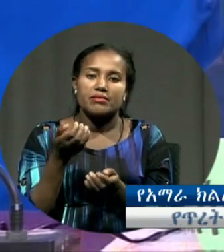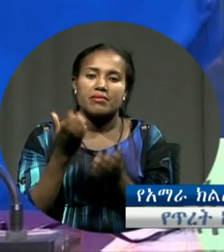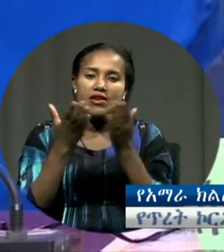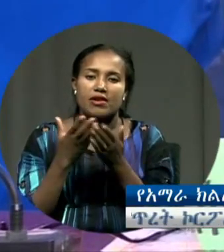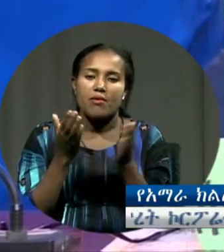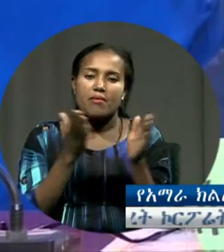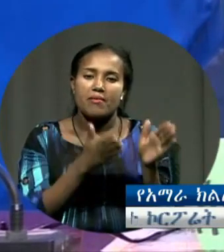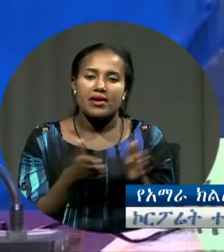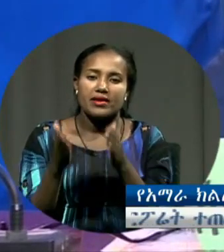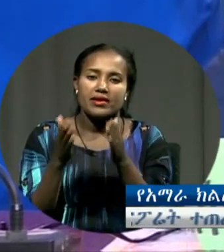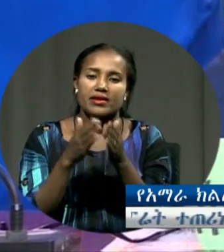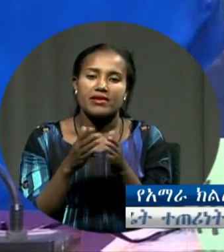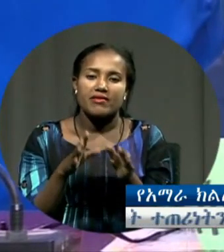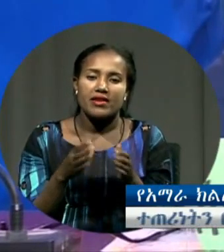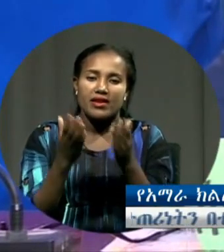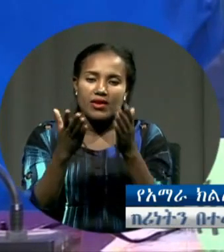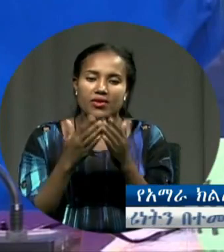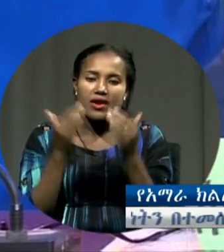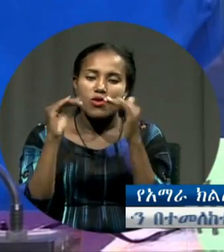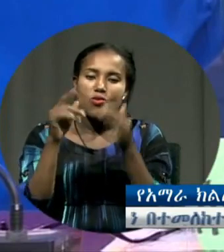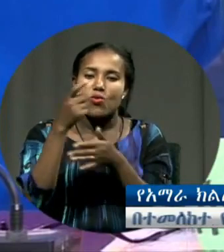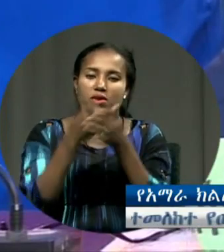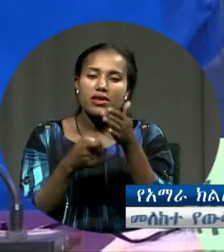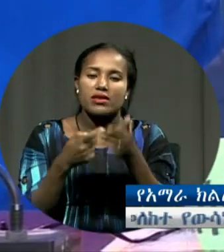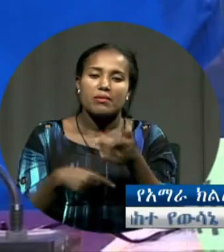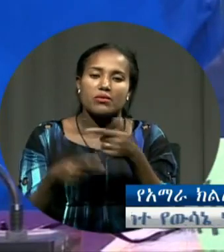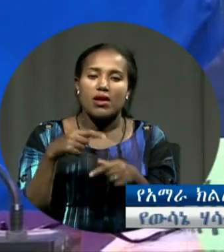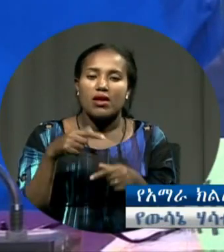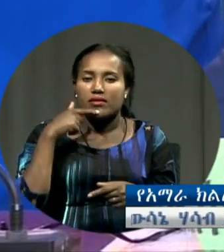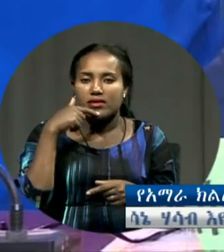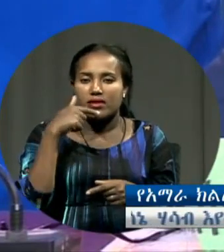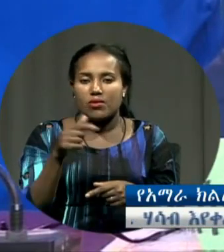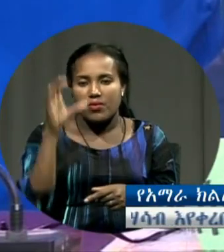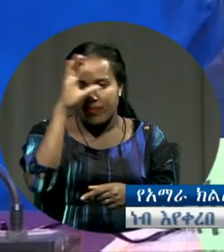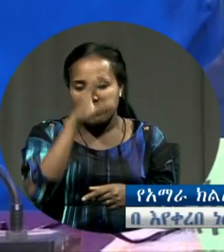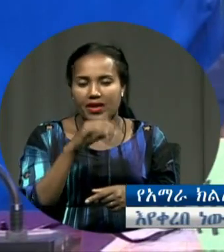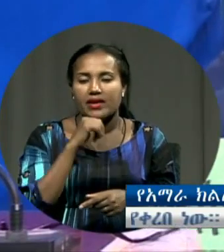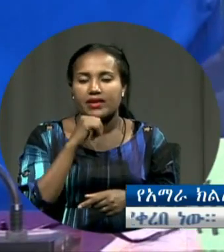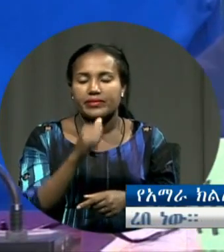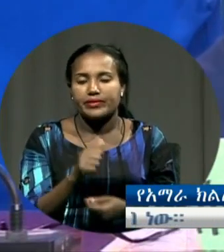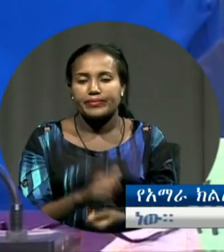በሚፈለገው መንገድ የተፈለገውን ያህል ውጤት አምጥቷል ተብሎ አይገመትም።